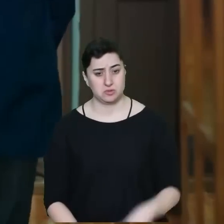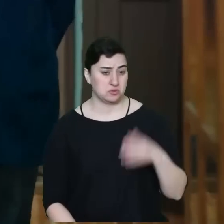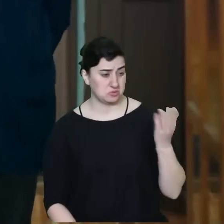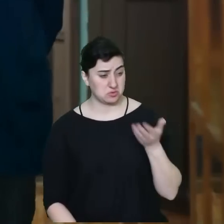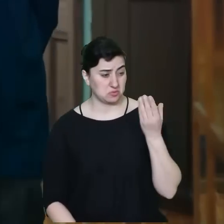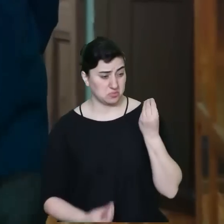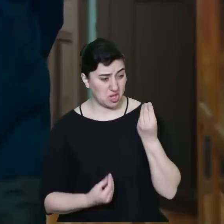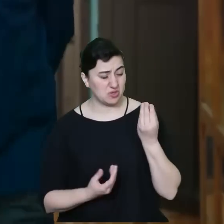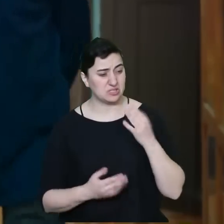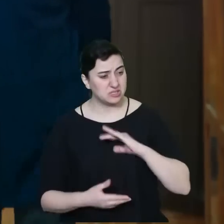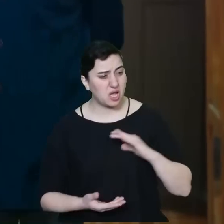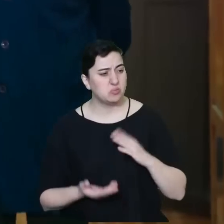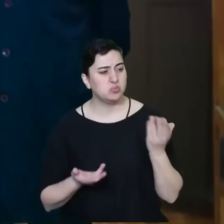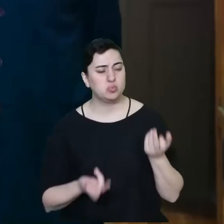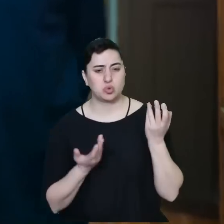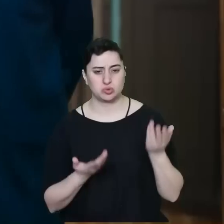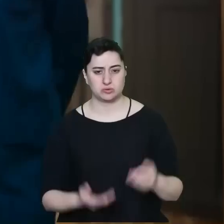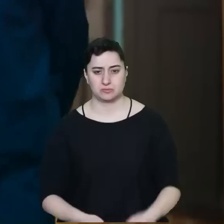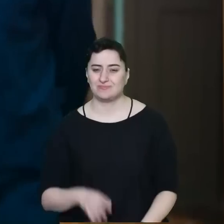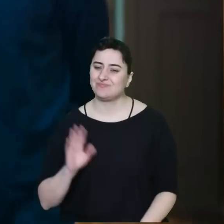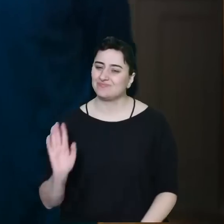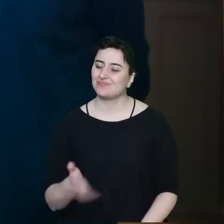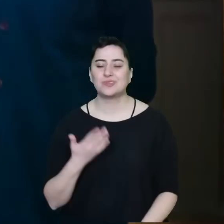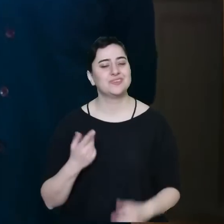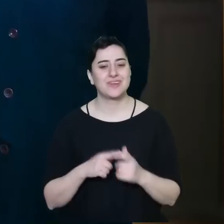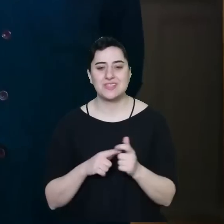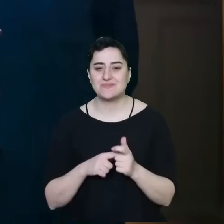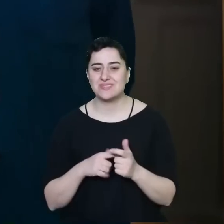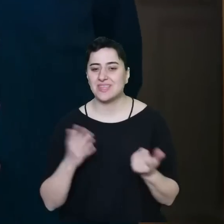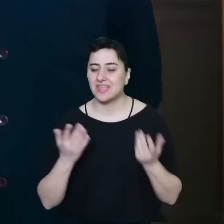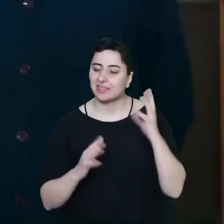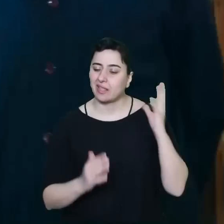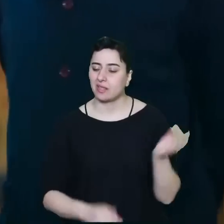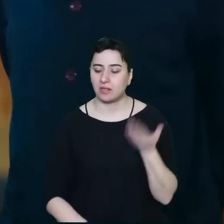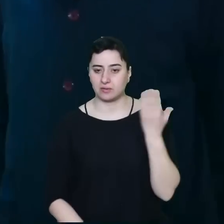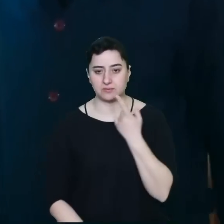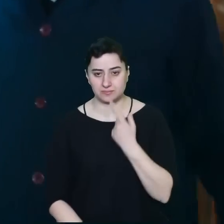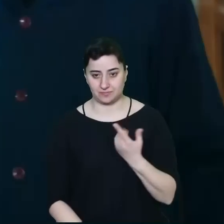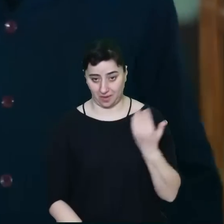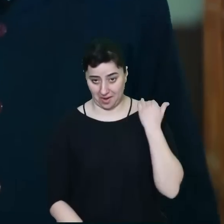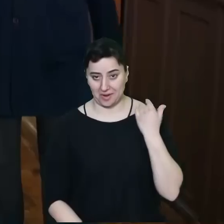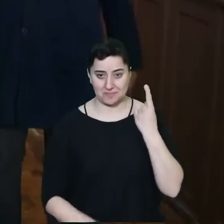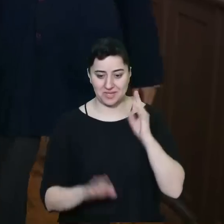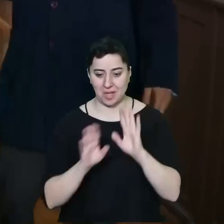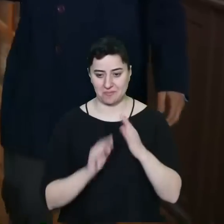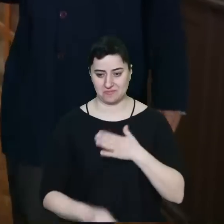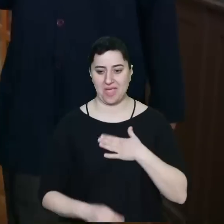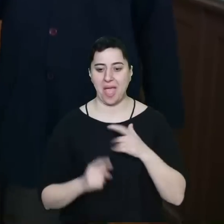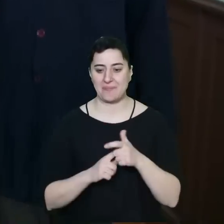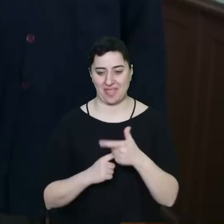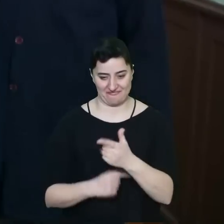sevimli bir şey olsa da sabrının bir kıymeti olsa. Boş ver be Eminem. Deli deyip geçeyim. Hem arkamda kapı gibi Eminem